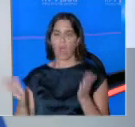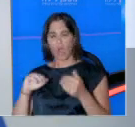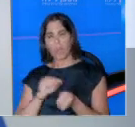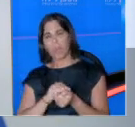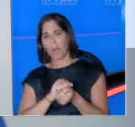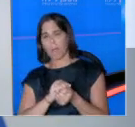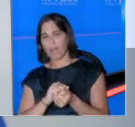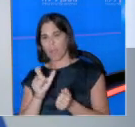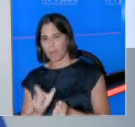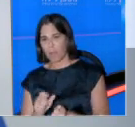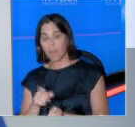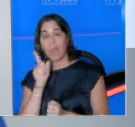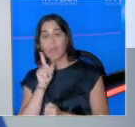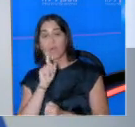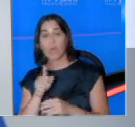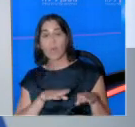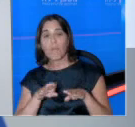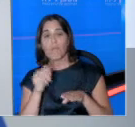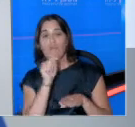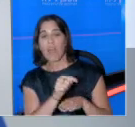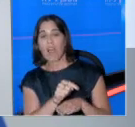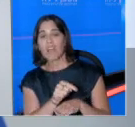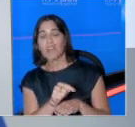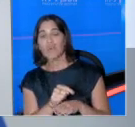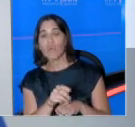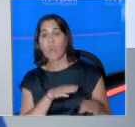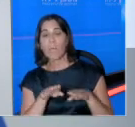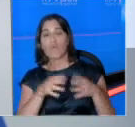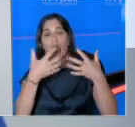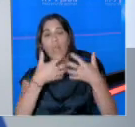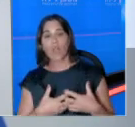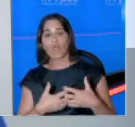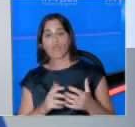מילים. הם קוראים לממשלת השמאל הזאת ממשלת אחדות.